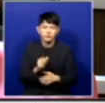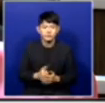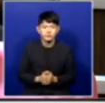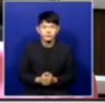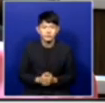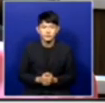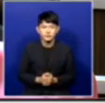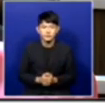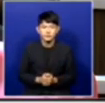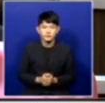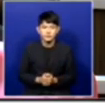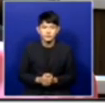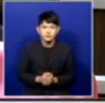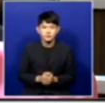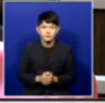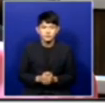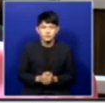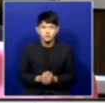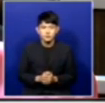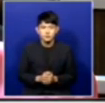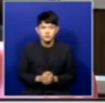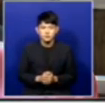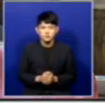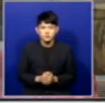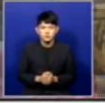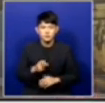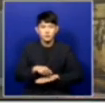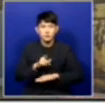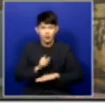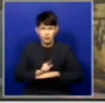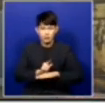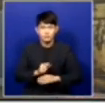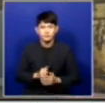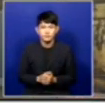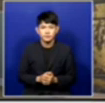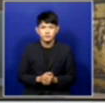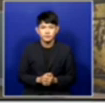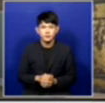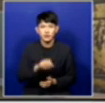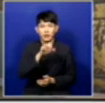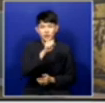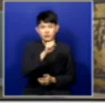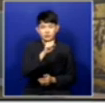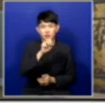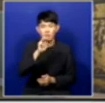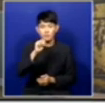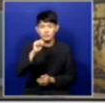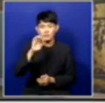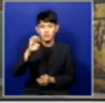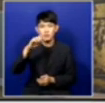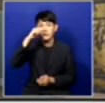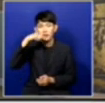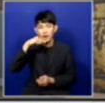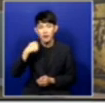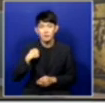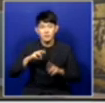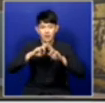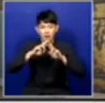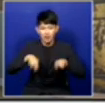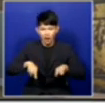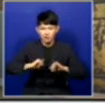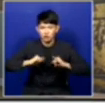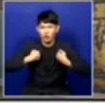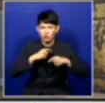2เลยครับท่านประธานครับท่านประธานที่เคารพครับ SME ของไทยนั้นมีผู้ประกอบการทั้งสิ้นทั้งประเทศ